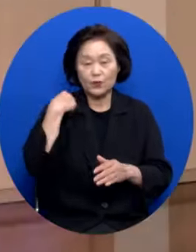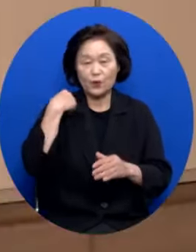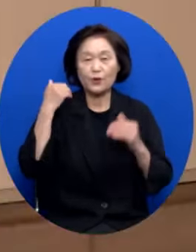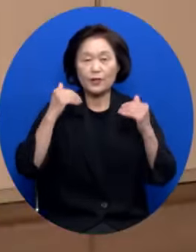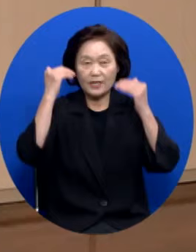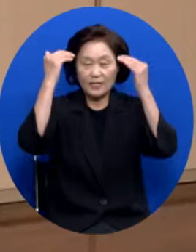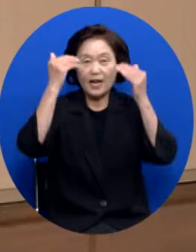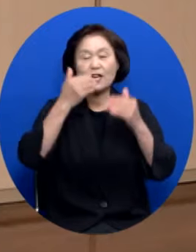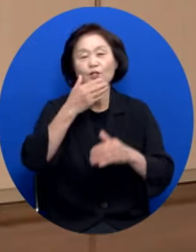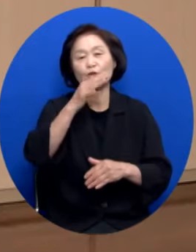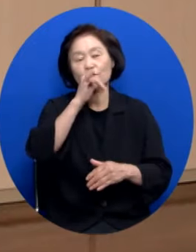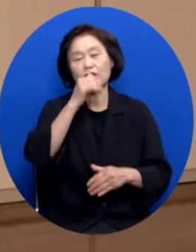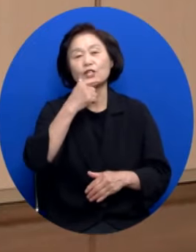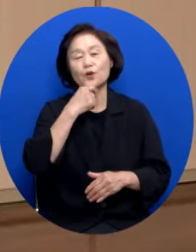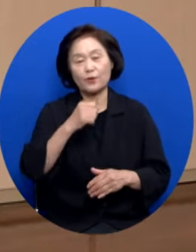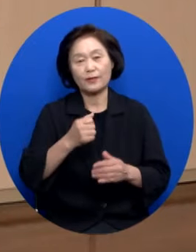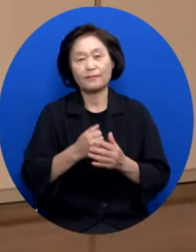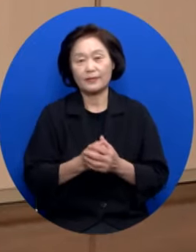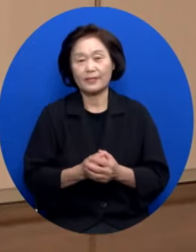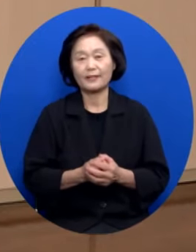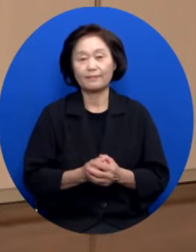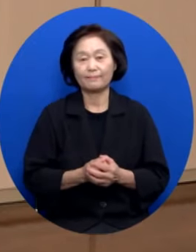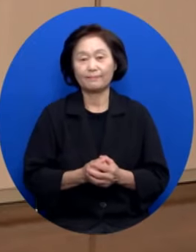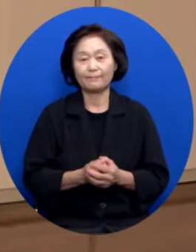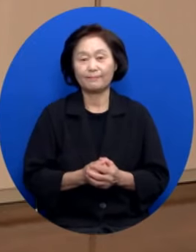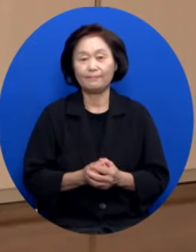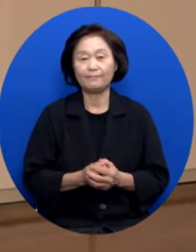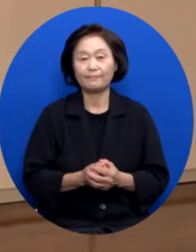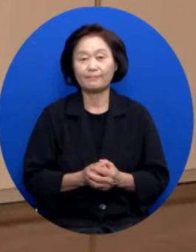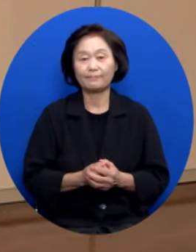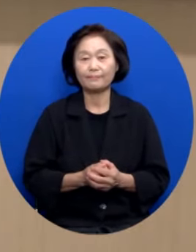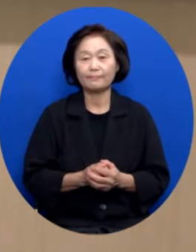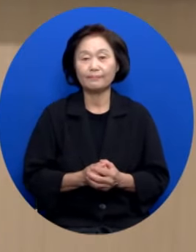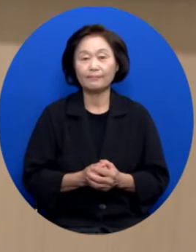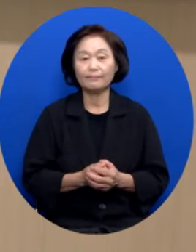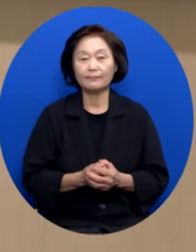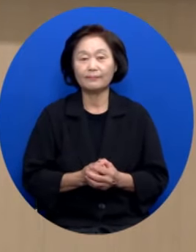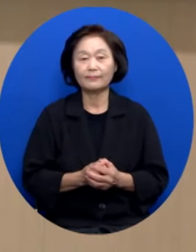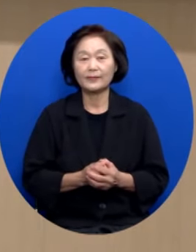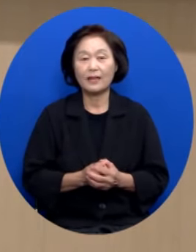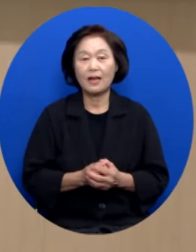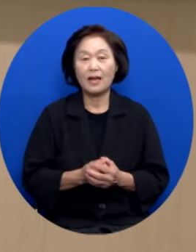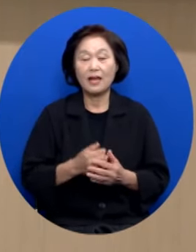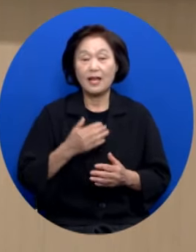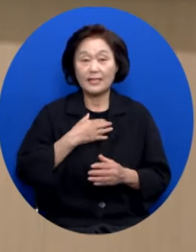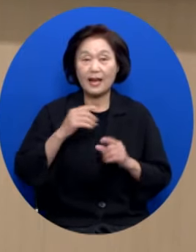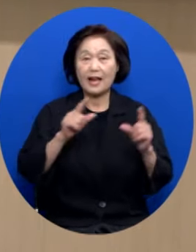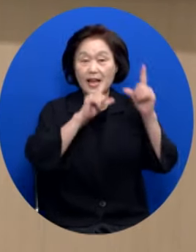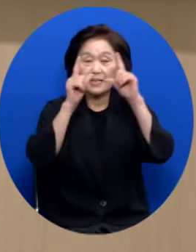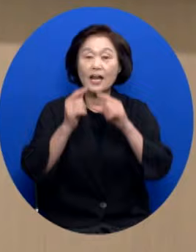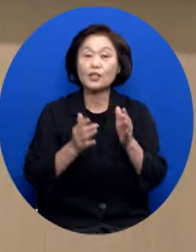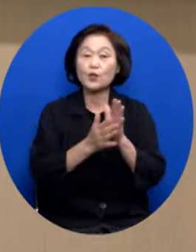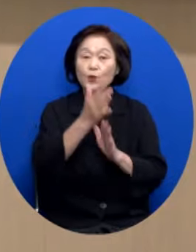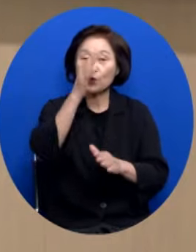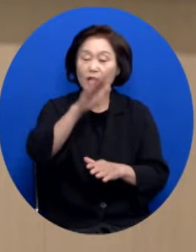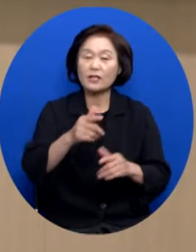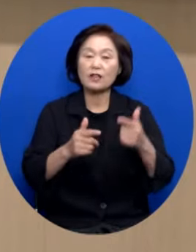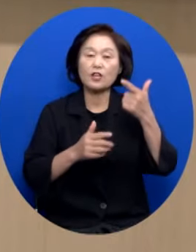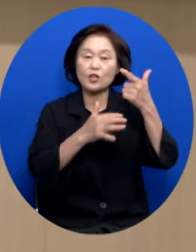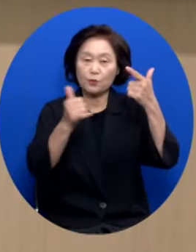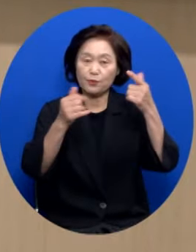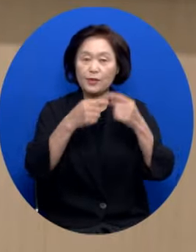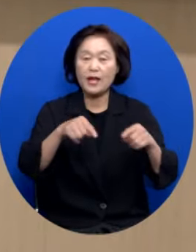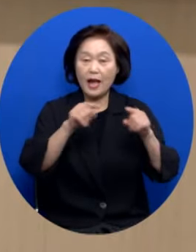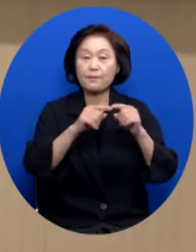Мы очень рады, что они согласились принять участие в этой конференции. Города Самарканд, я пастор. Мы приехали